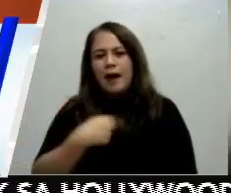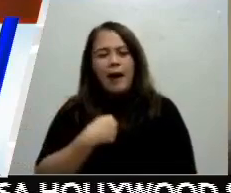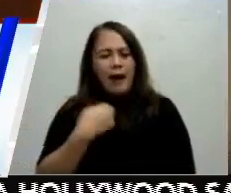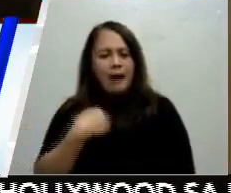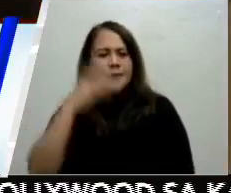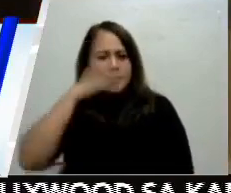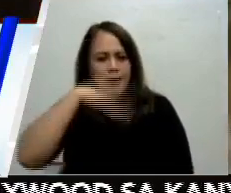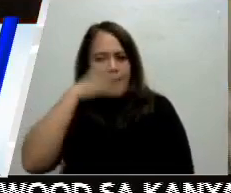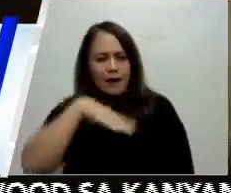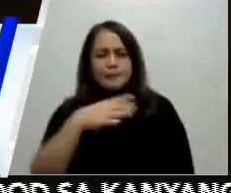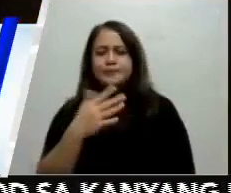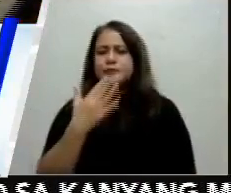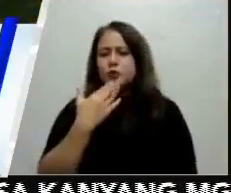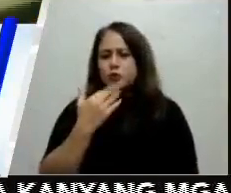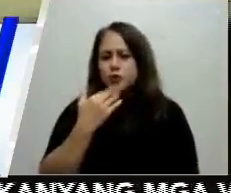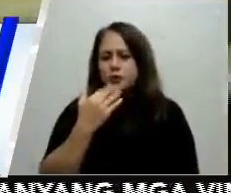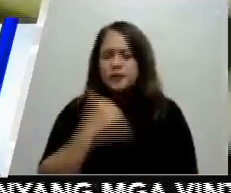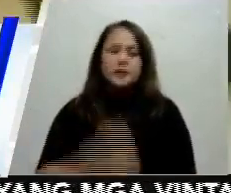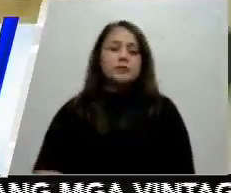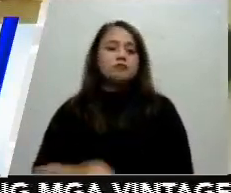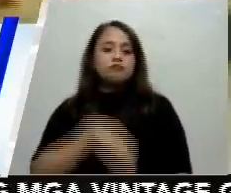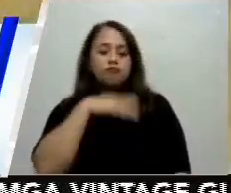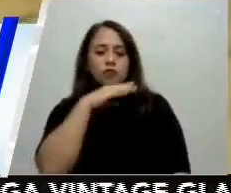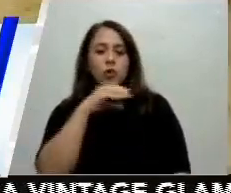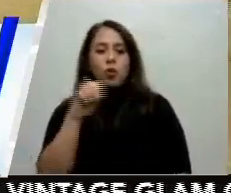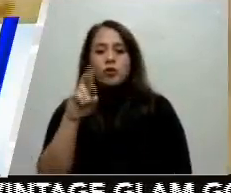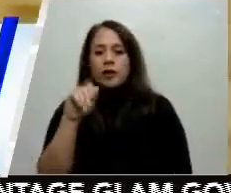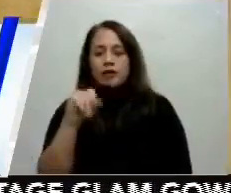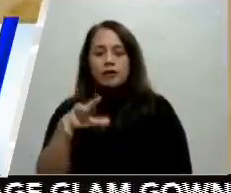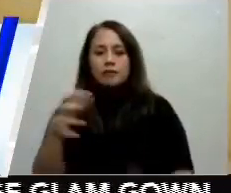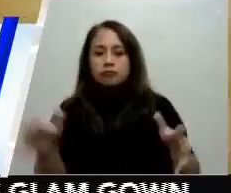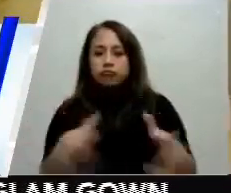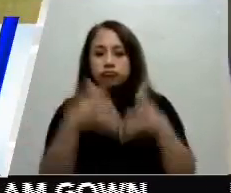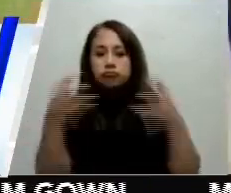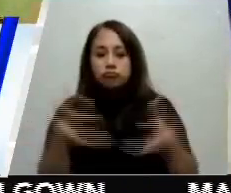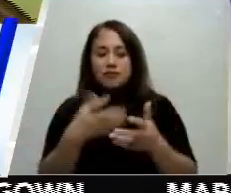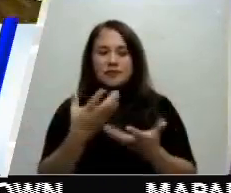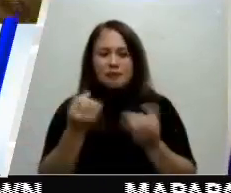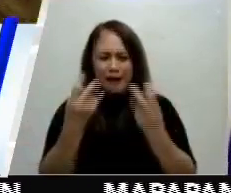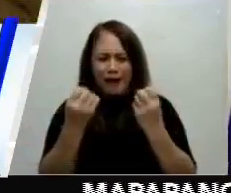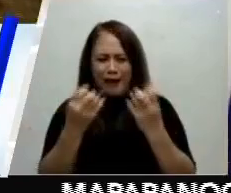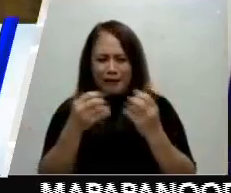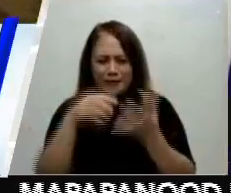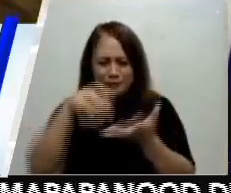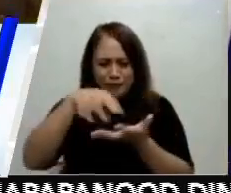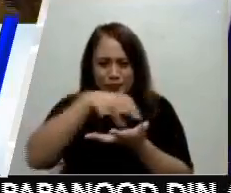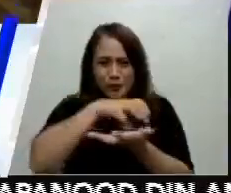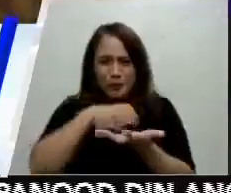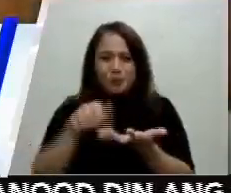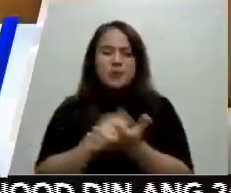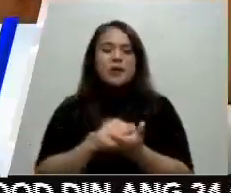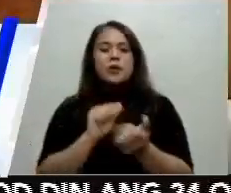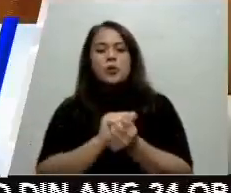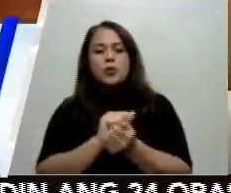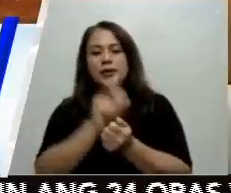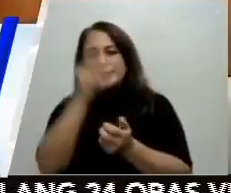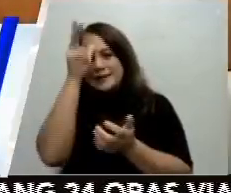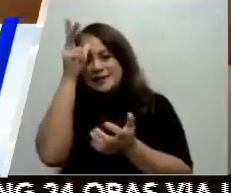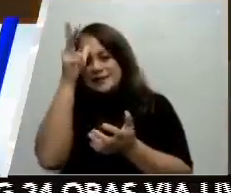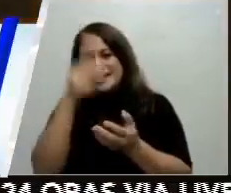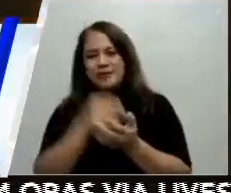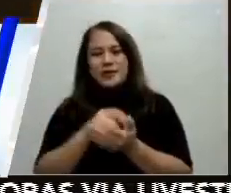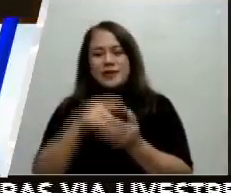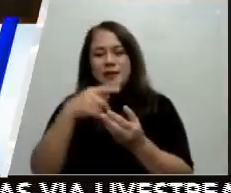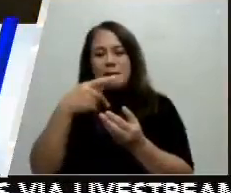tamis. Mabusog sa oriental fried rice na siksik sa toppings at samahan mo pa ng chicken in pandan leaves, spring